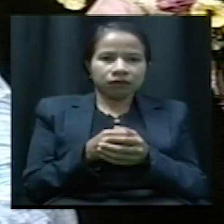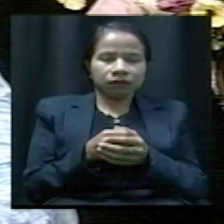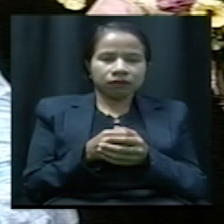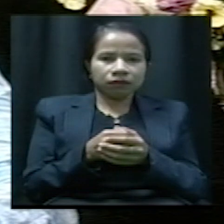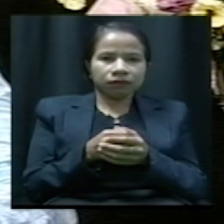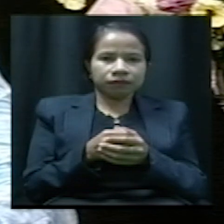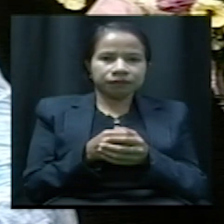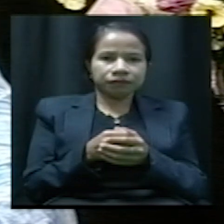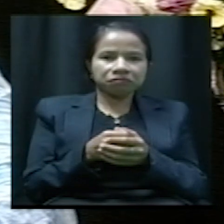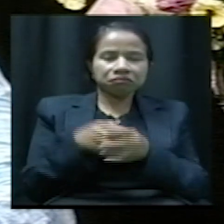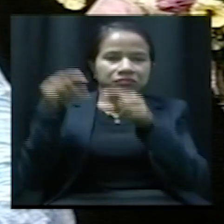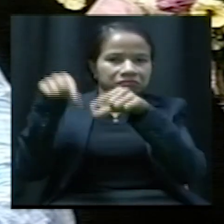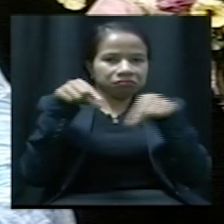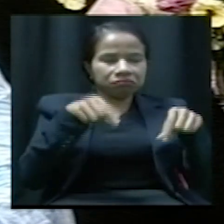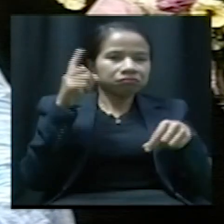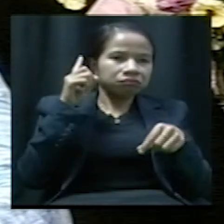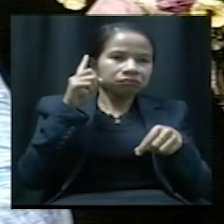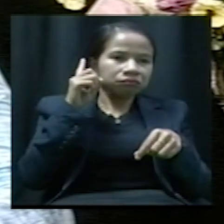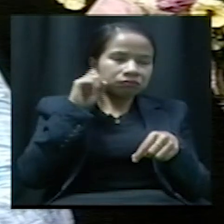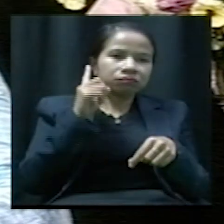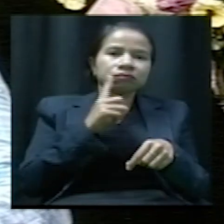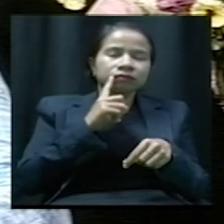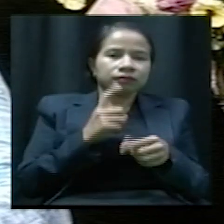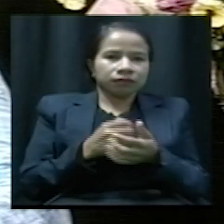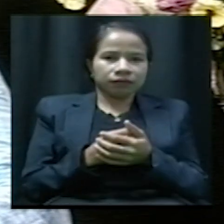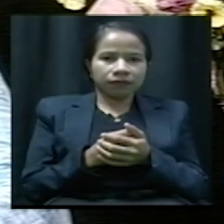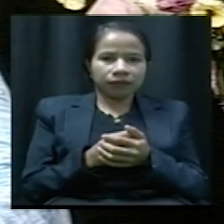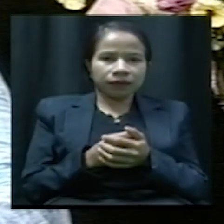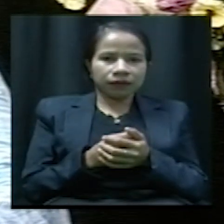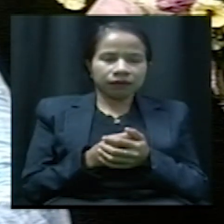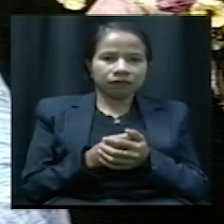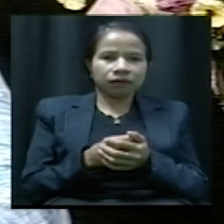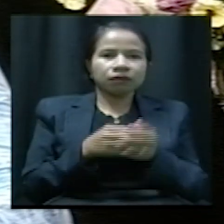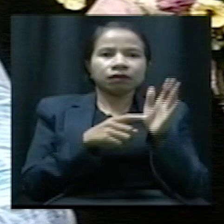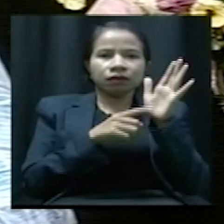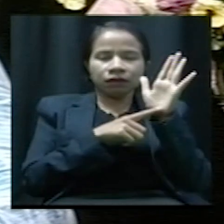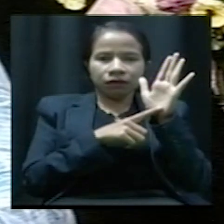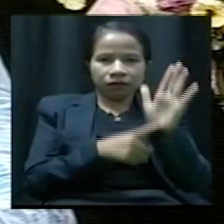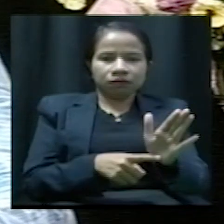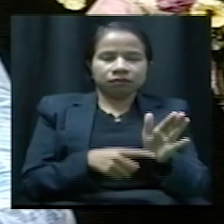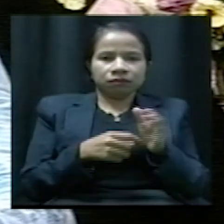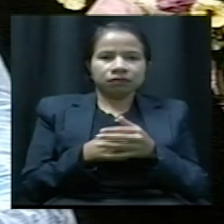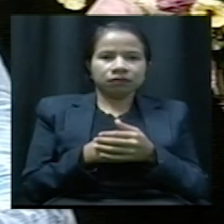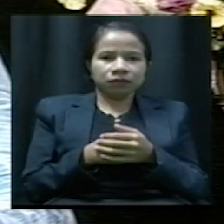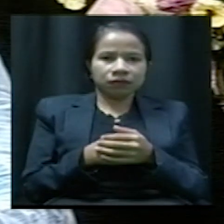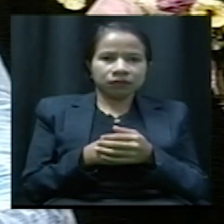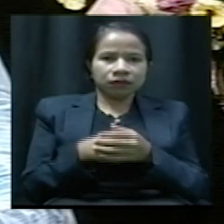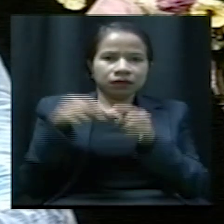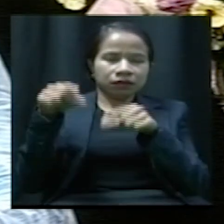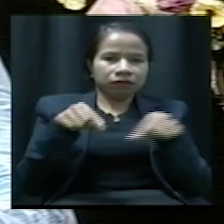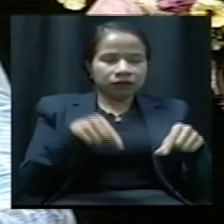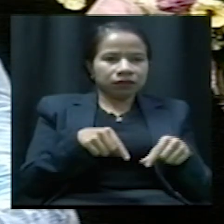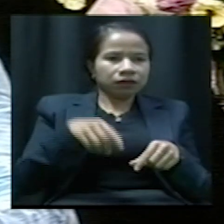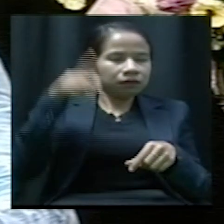Foundation sira ber defisiensi tilun ami mo sal entrevista ho sira ber representante representante